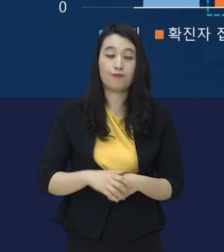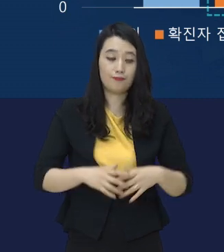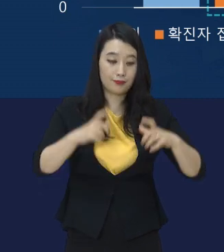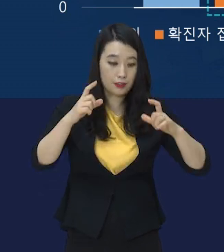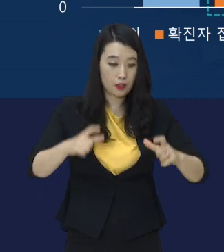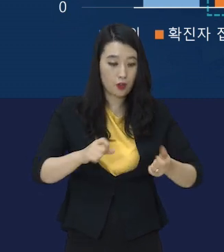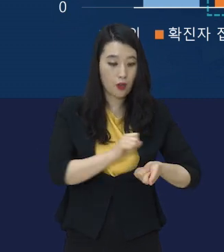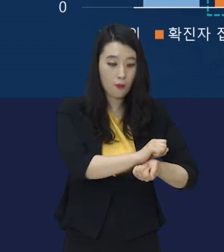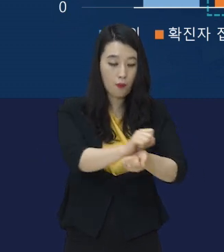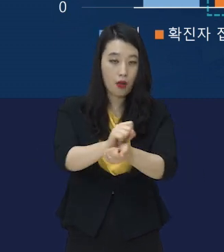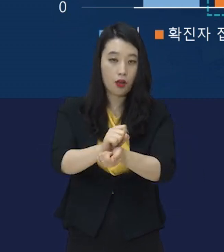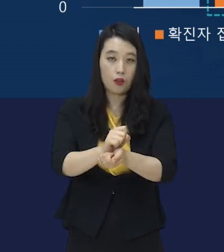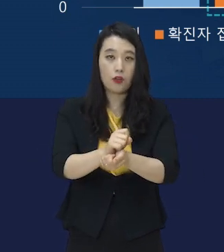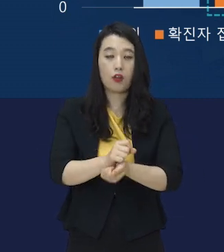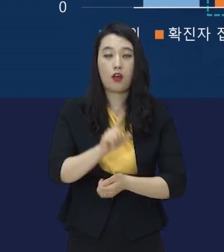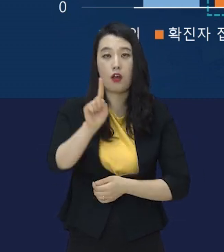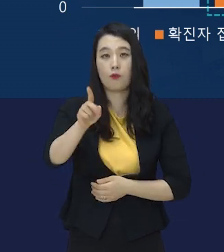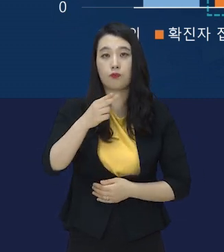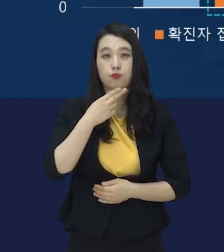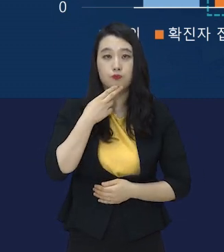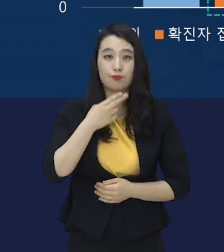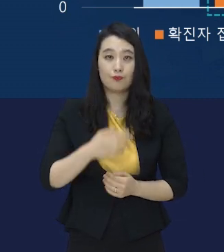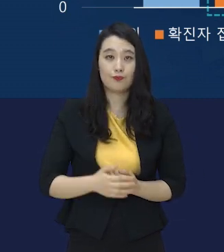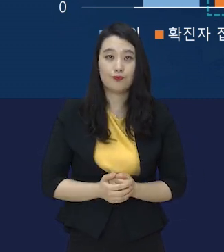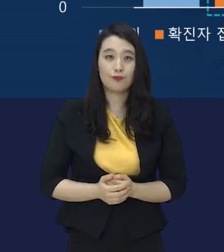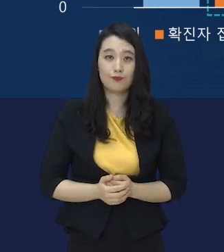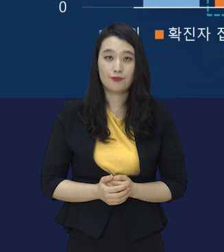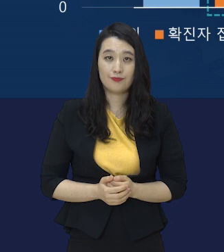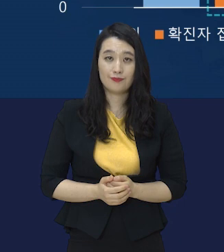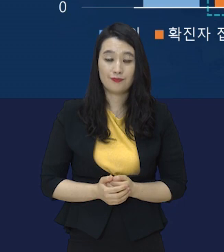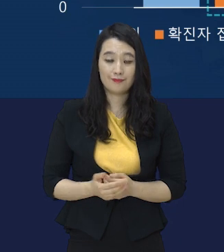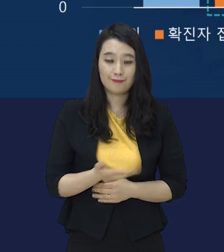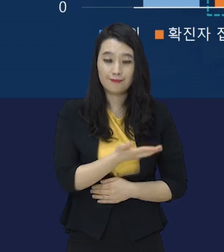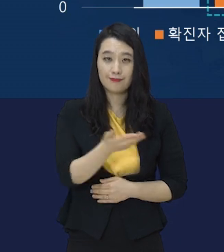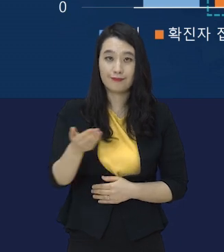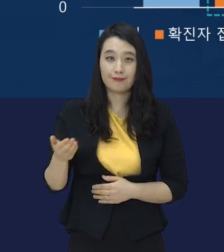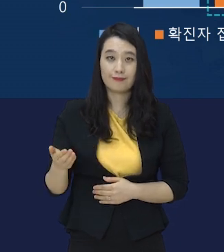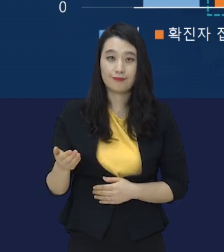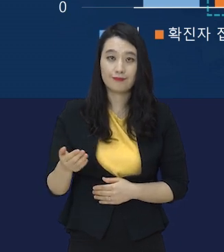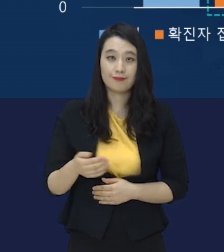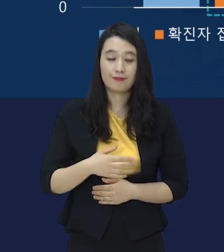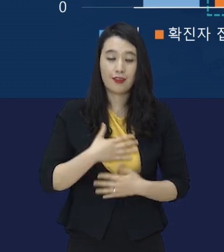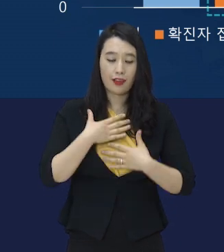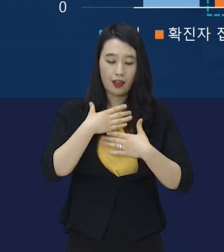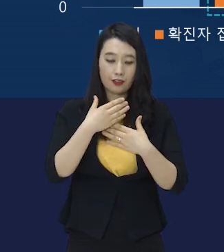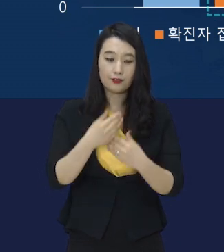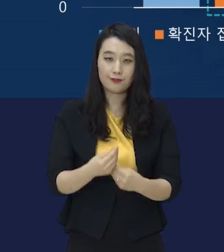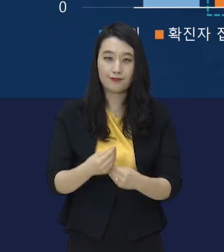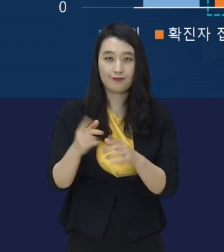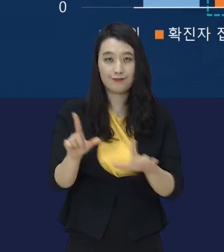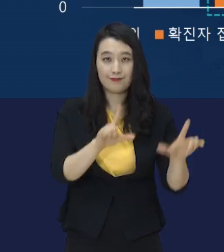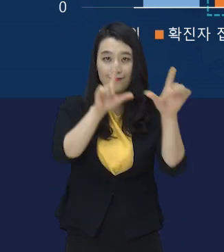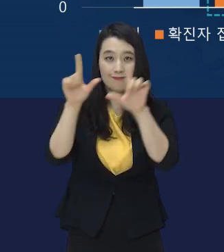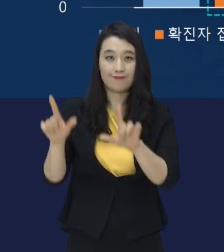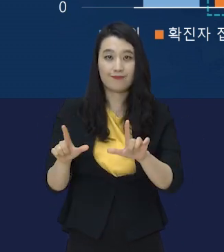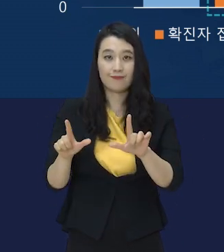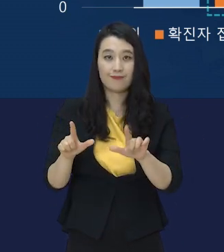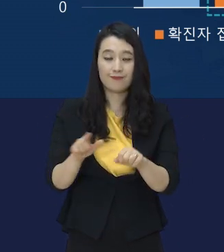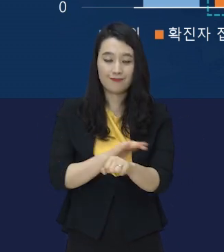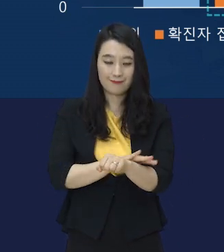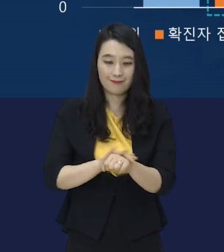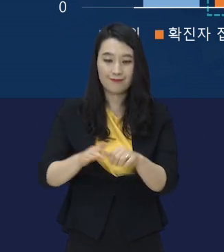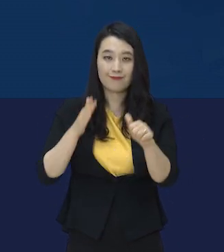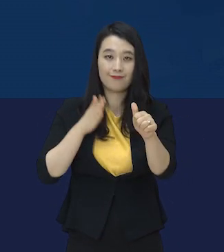감염 사례는 아직까지 단한 건도 없으니 구민 여러분께서는 안심하고 일상을 유지해